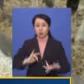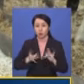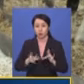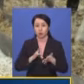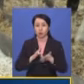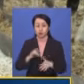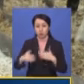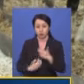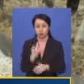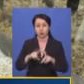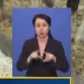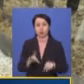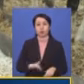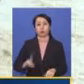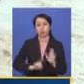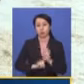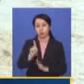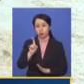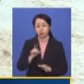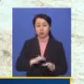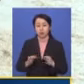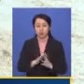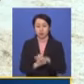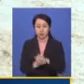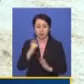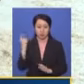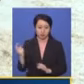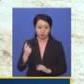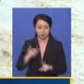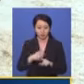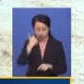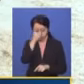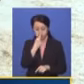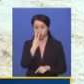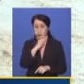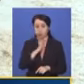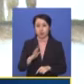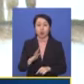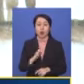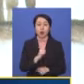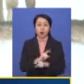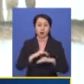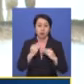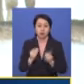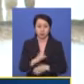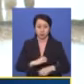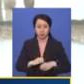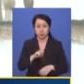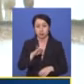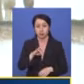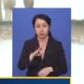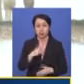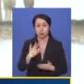Онлайн-экскурсия по новым объектам региона началась со сферы сельского хозяйства. В этом году, несмотря на карантинные меры, товарищества